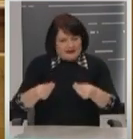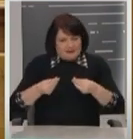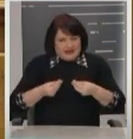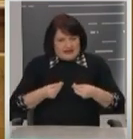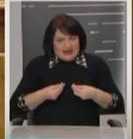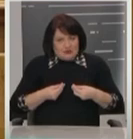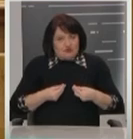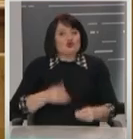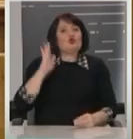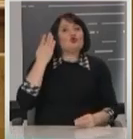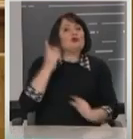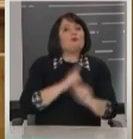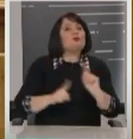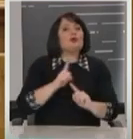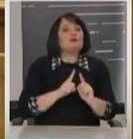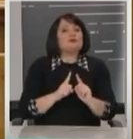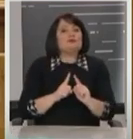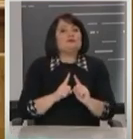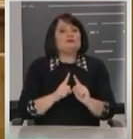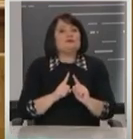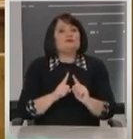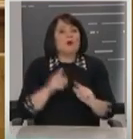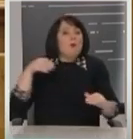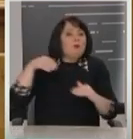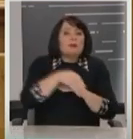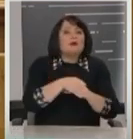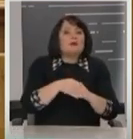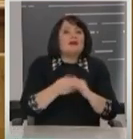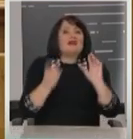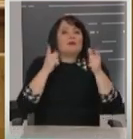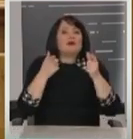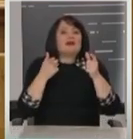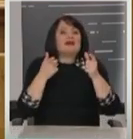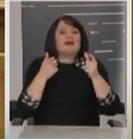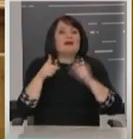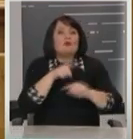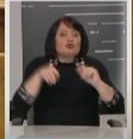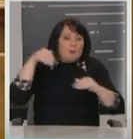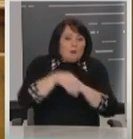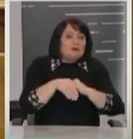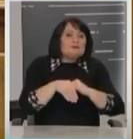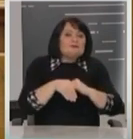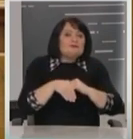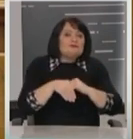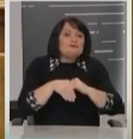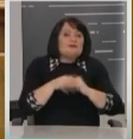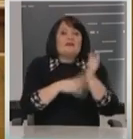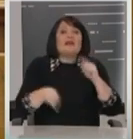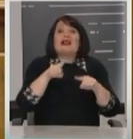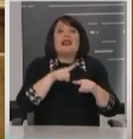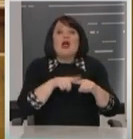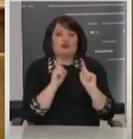και ποιος τότε ήταν αυτός που σας έριξε. Διότι αυτός που σας έριξε ήταν ο ελληνικός